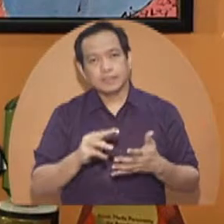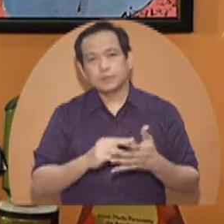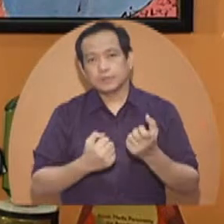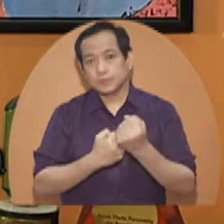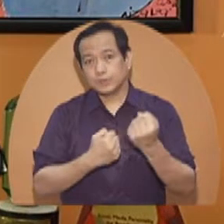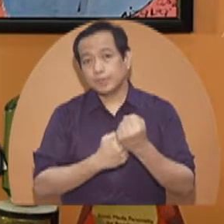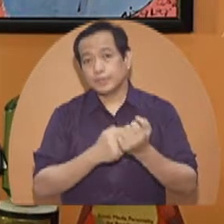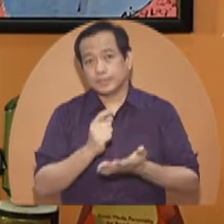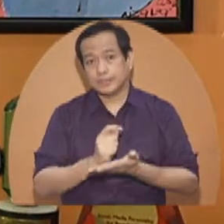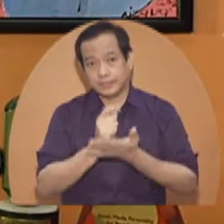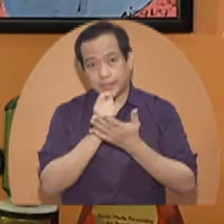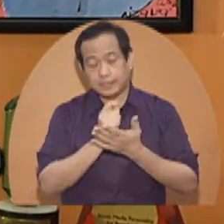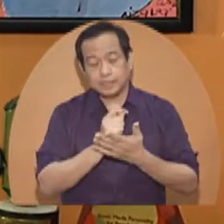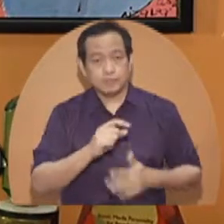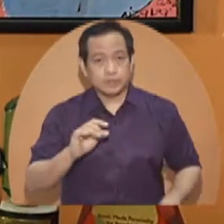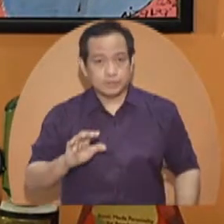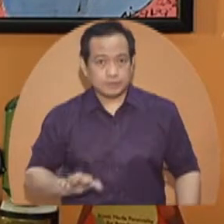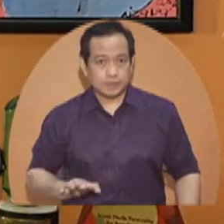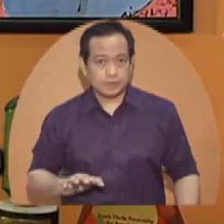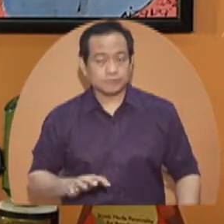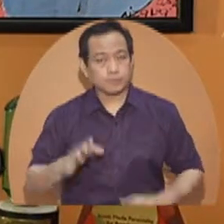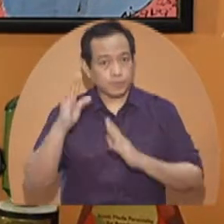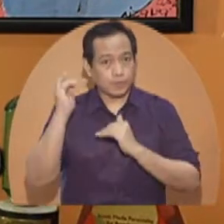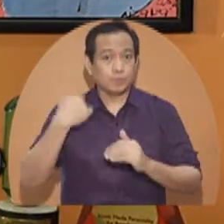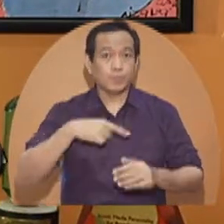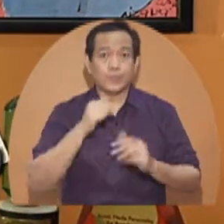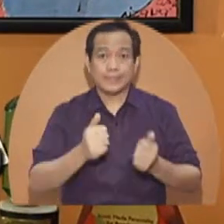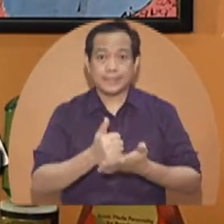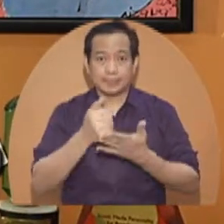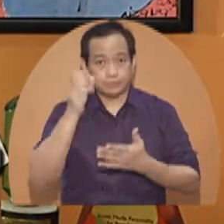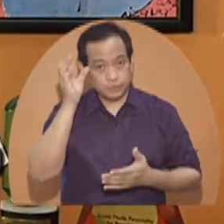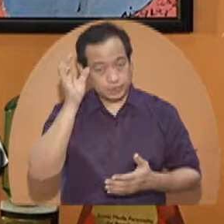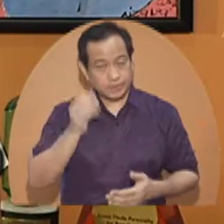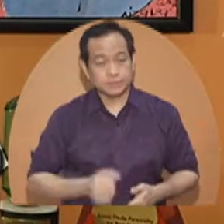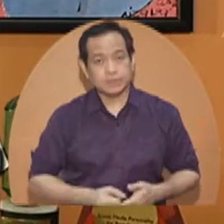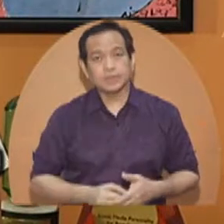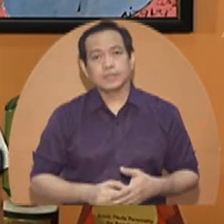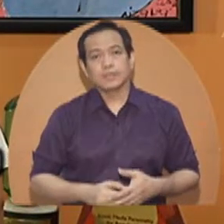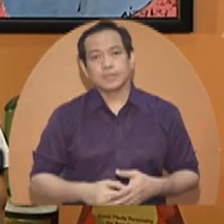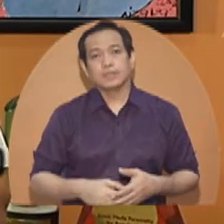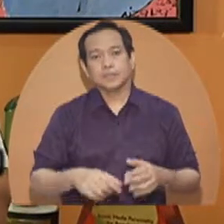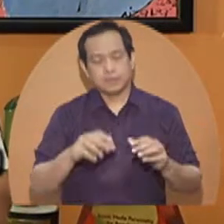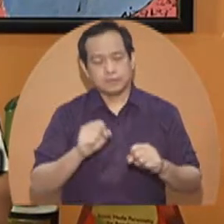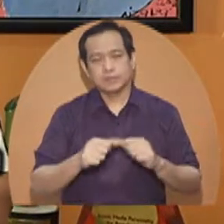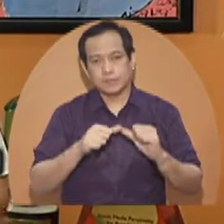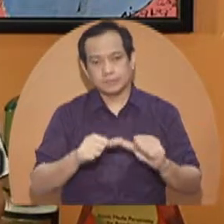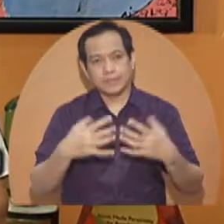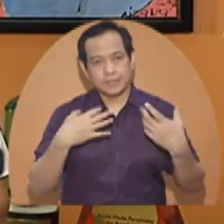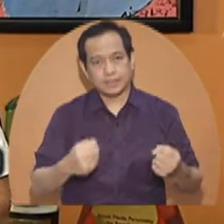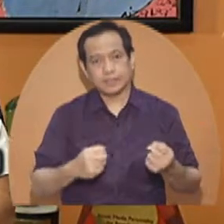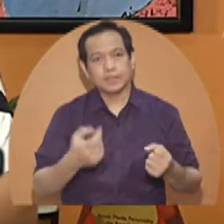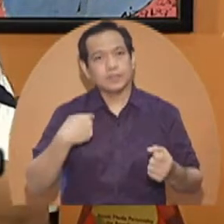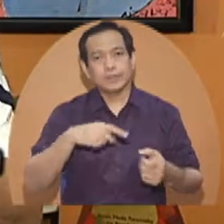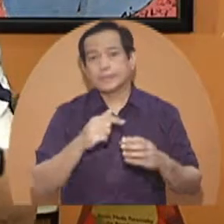na gastusan ang therapy para sa kanya. Sana ay matulungan natin si Charles. Tuluyan sanang